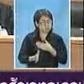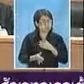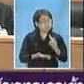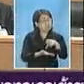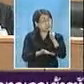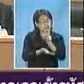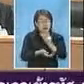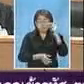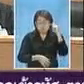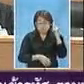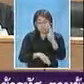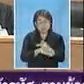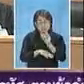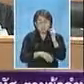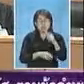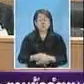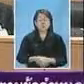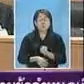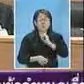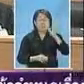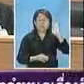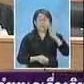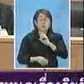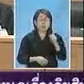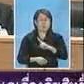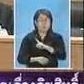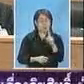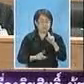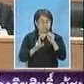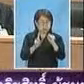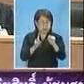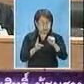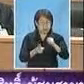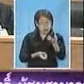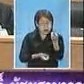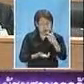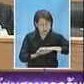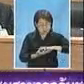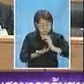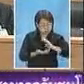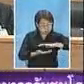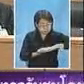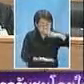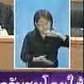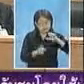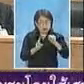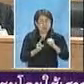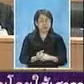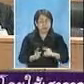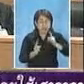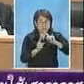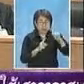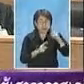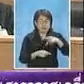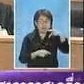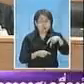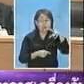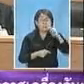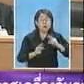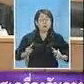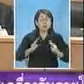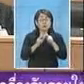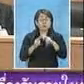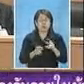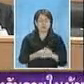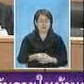ครับเขาบอกวันละแสนกล่องท่านประธานดูนะฮะงวดที่1พม.ไปแจกข้าว7วันท่านประธานครับ